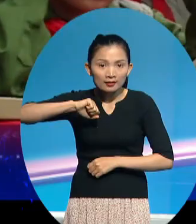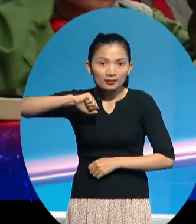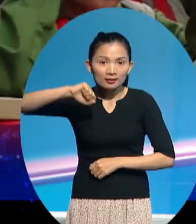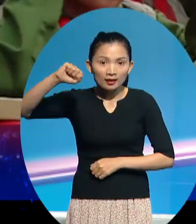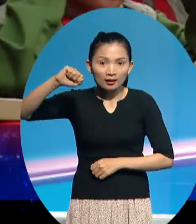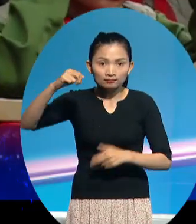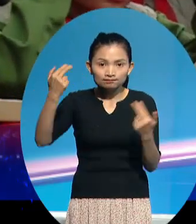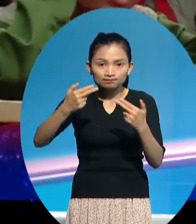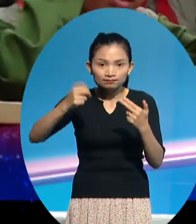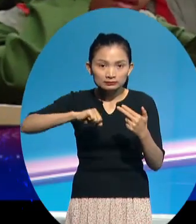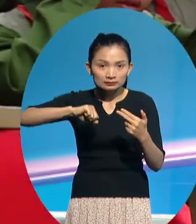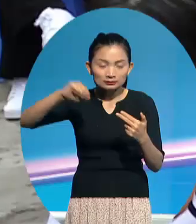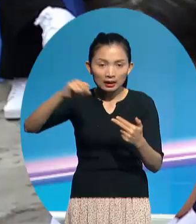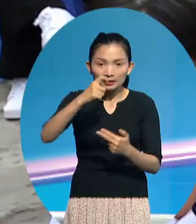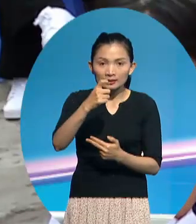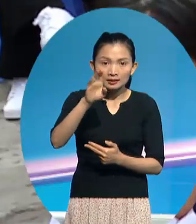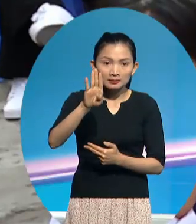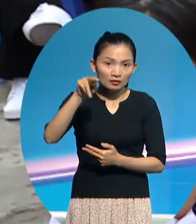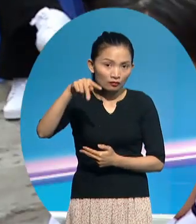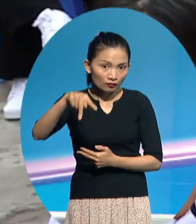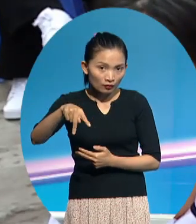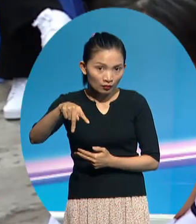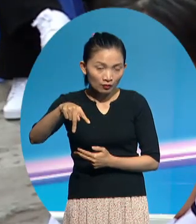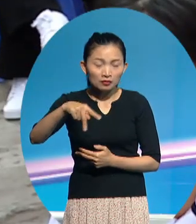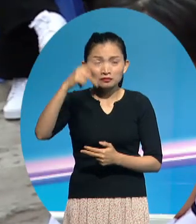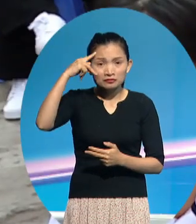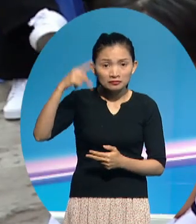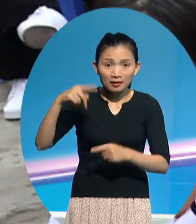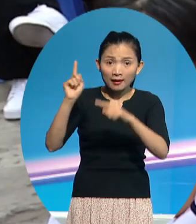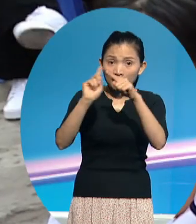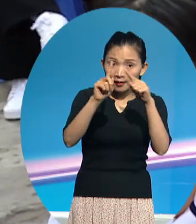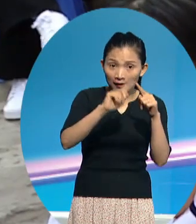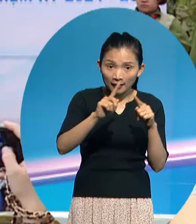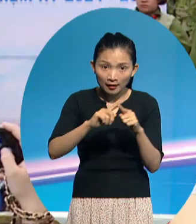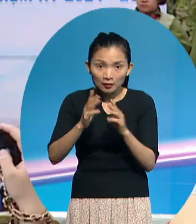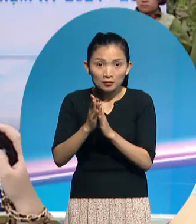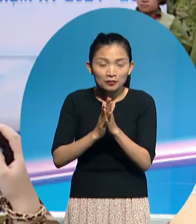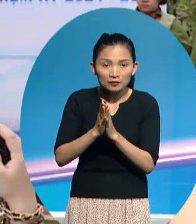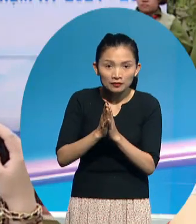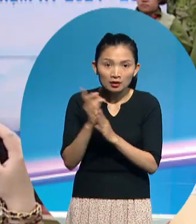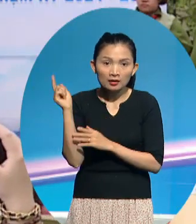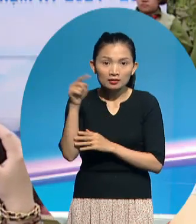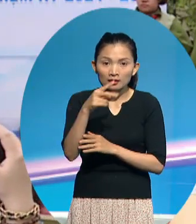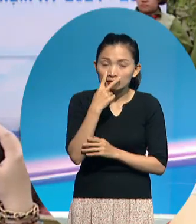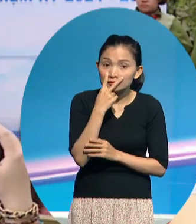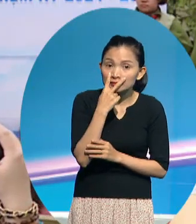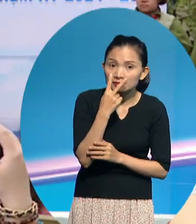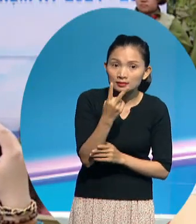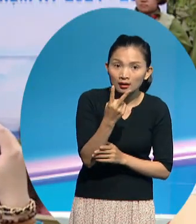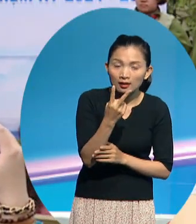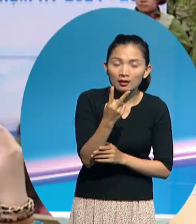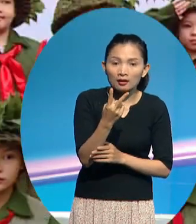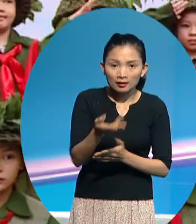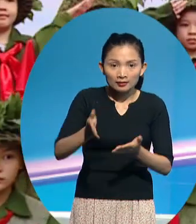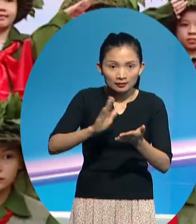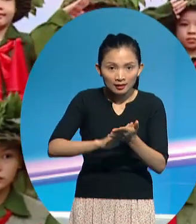như đẩy mạnh công tác tuyên truyền trực tuyến với nhiều hình thức đa dạng, trực quan, sinh động, tổ chức các hành trình tham quan địa chỉ đỏ, liên hoan các nhóm nhạc